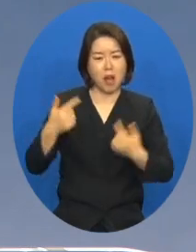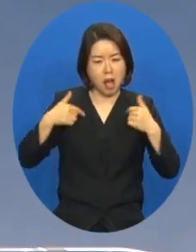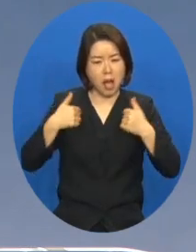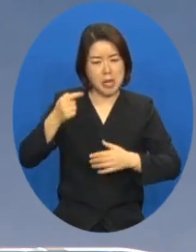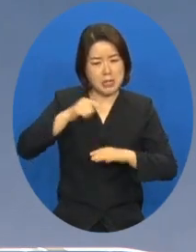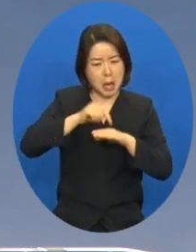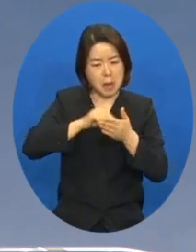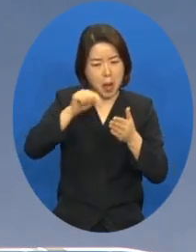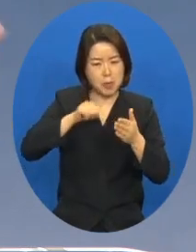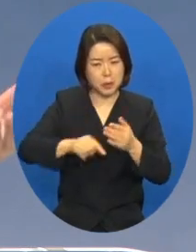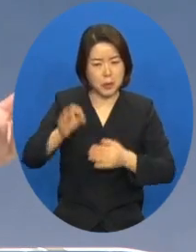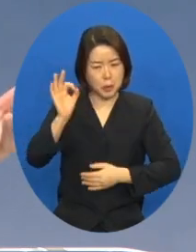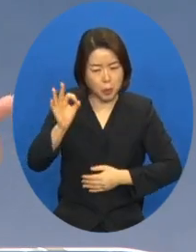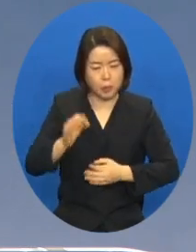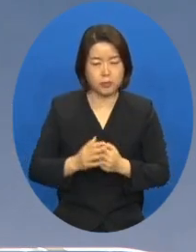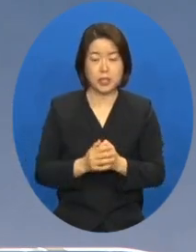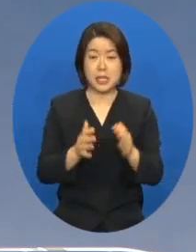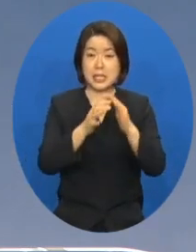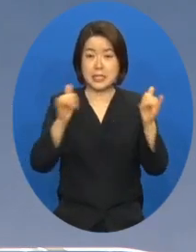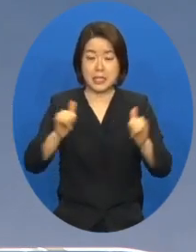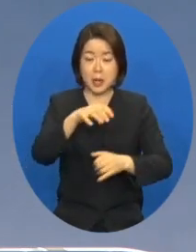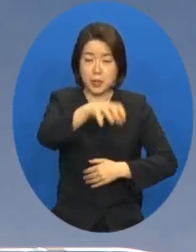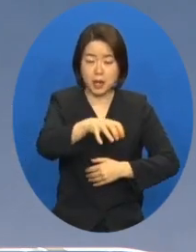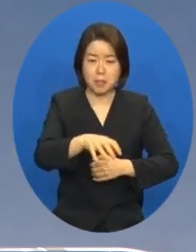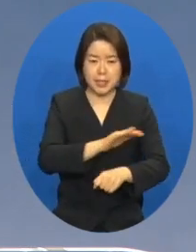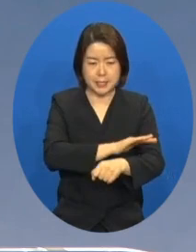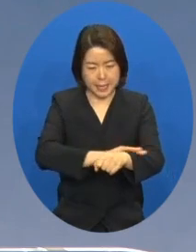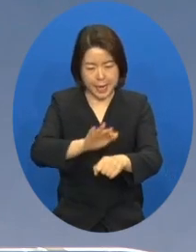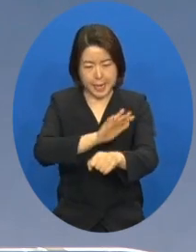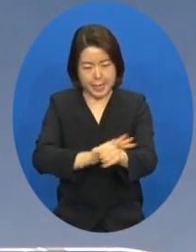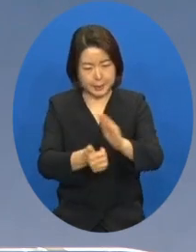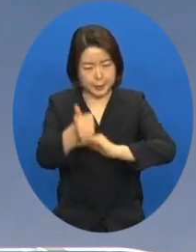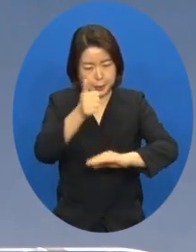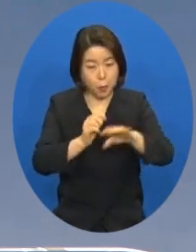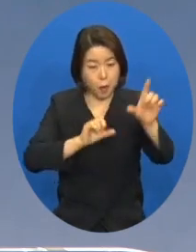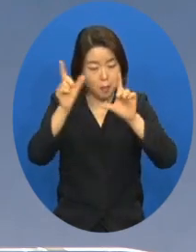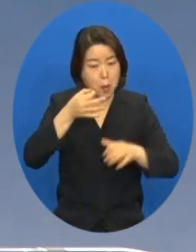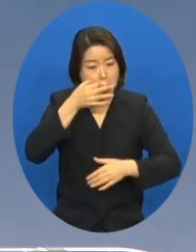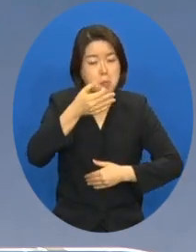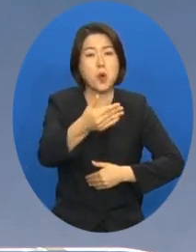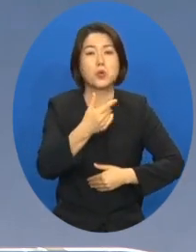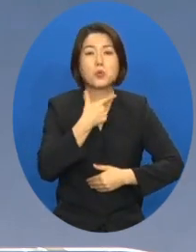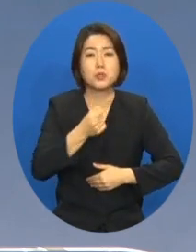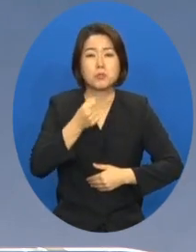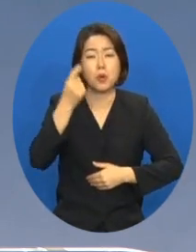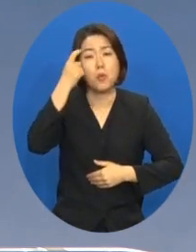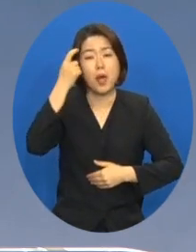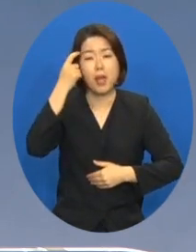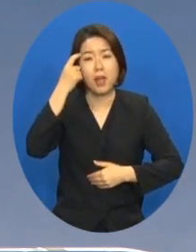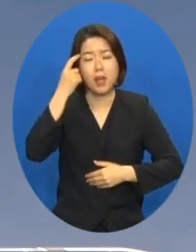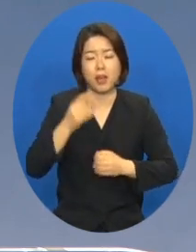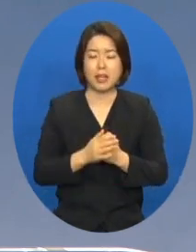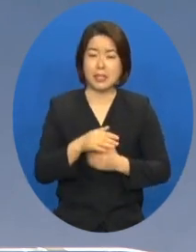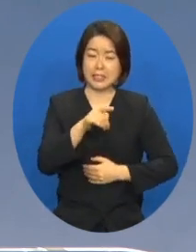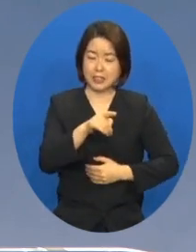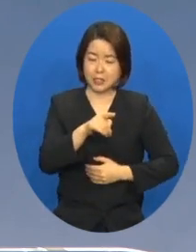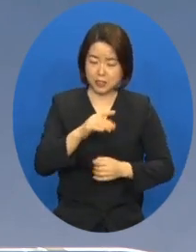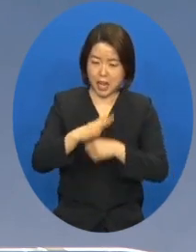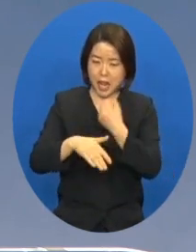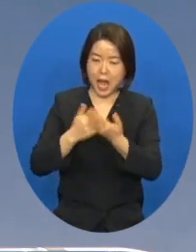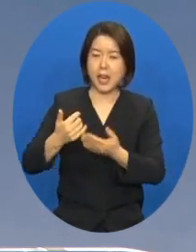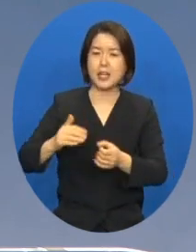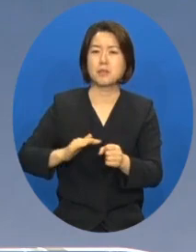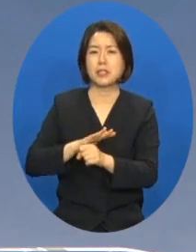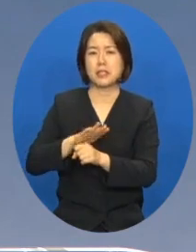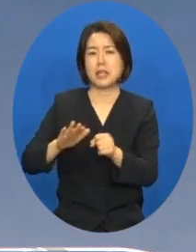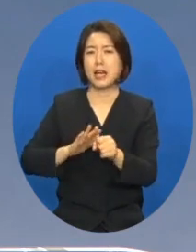왜 사람들 앞에 다 잘되기만을 보여주려고 하느냐? 이유는 하나님이 나를 사랑하신다는 것을